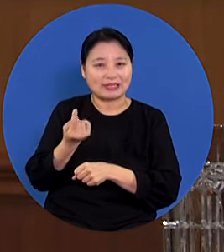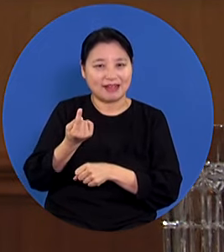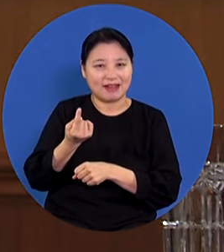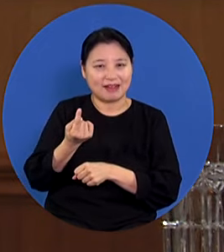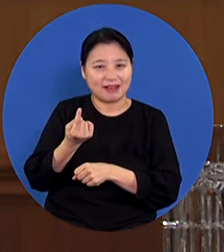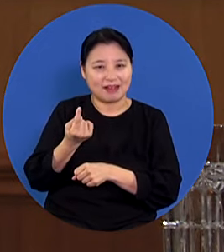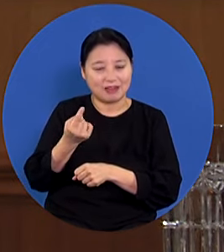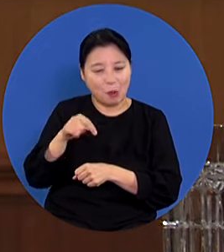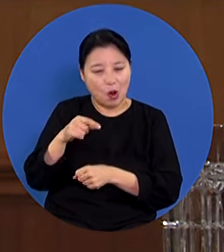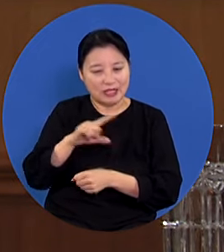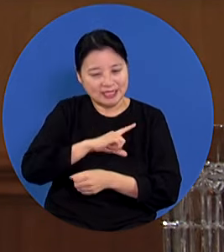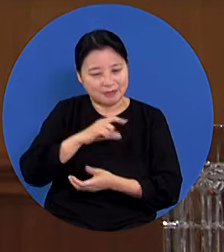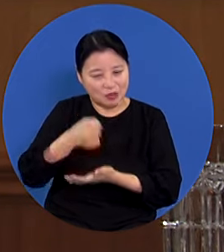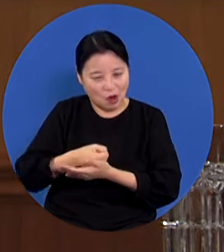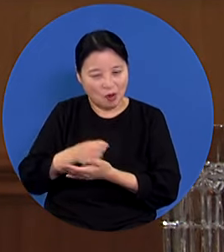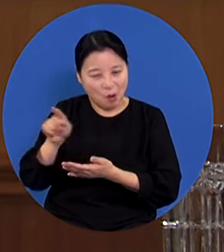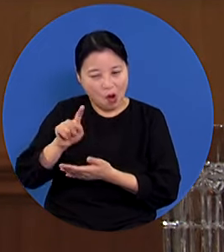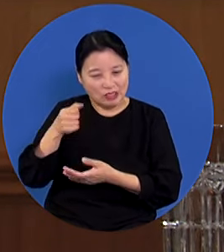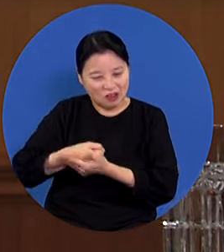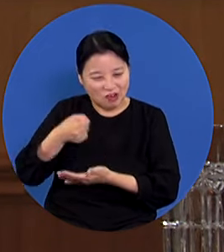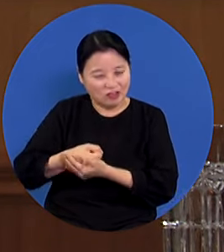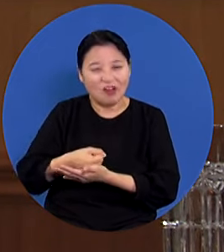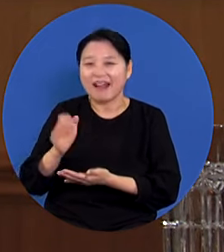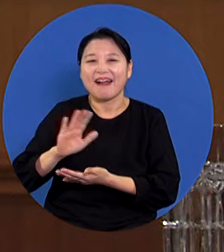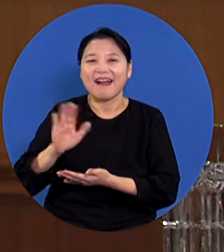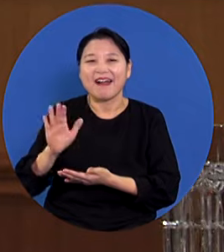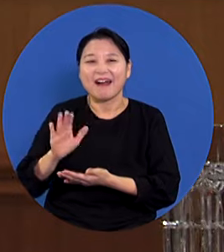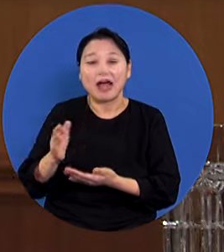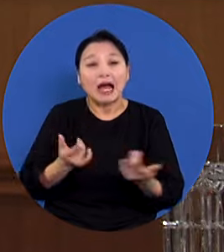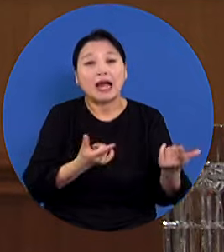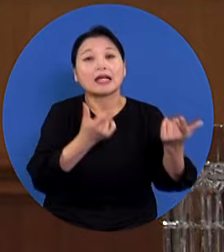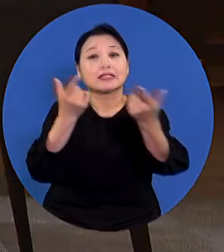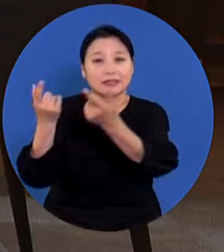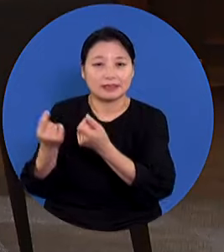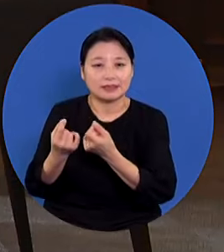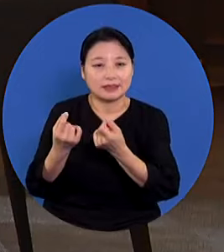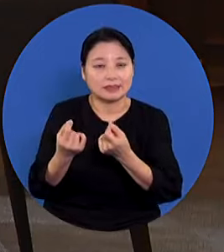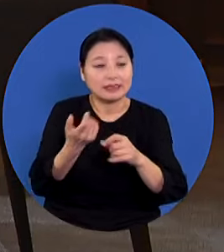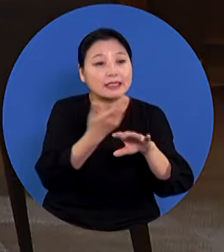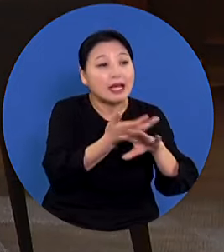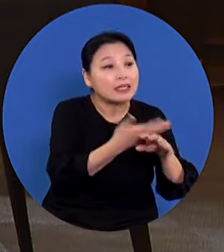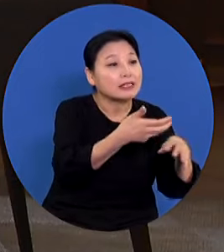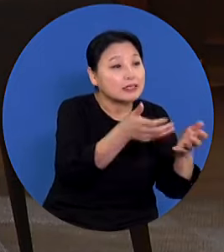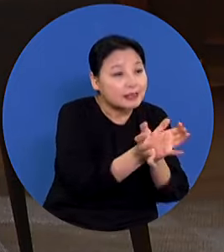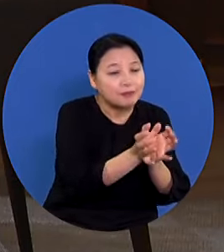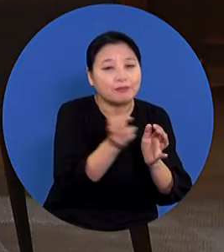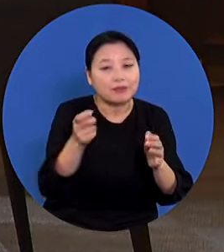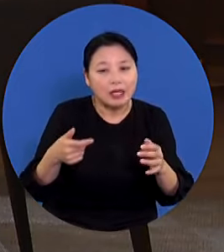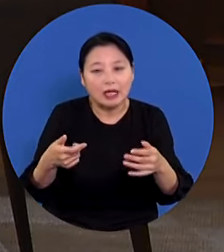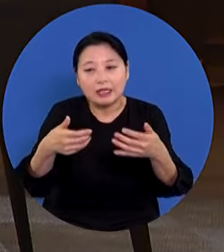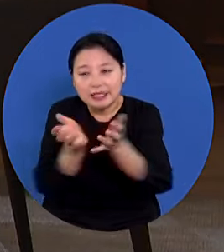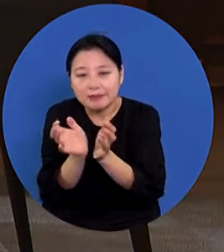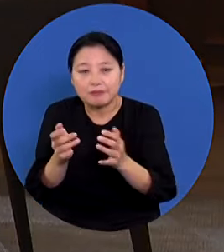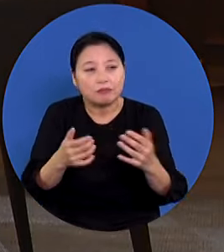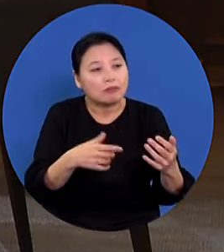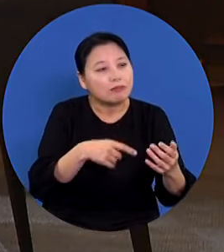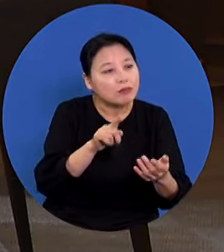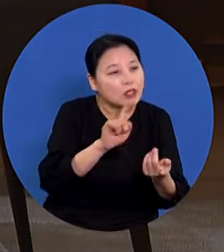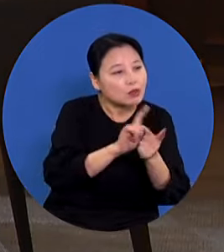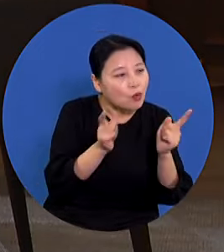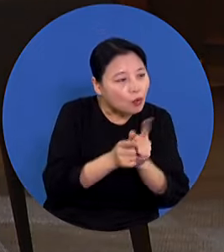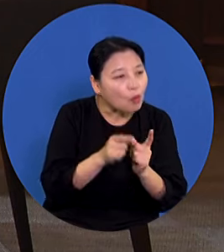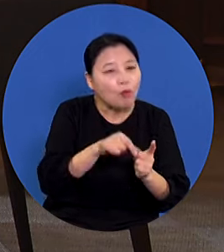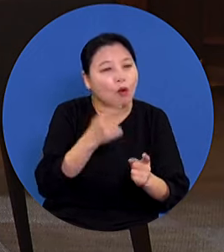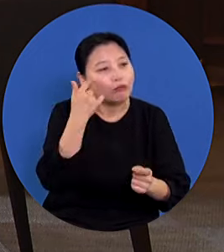혼자서 그런 거를 이제 구현하지 않고 네. 항상 같이 좀 다른 조직과 협력 연구 관계를 늘